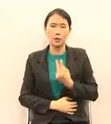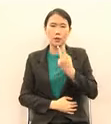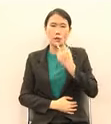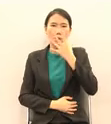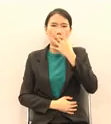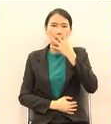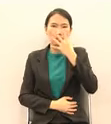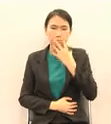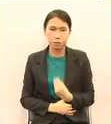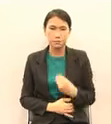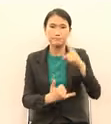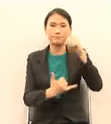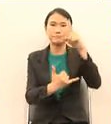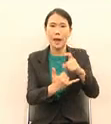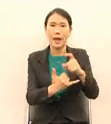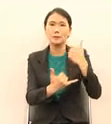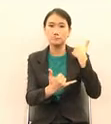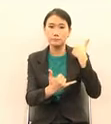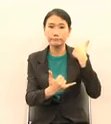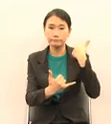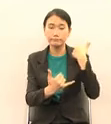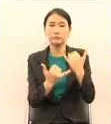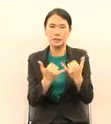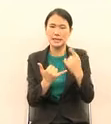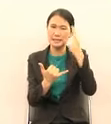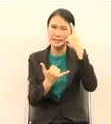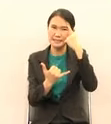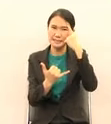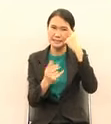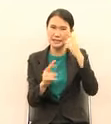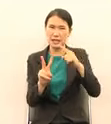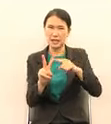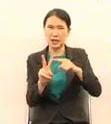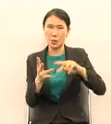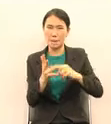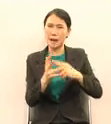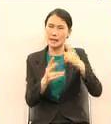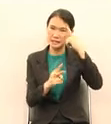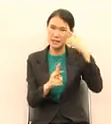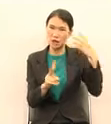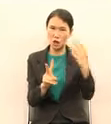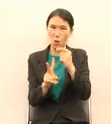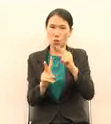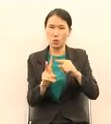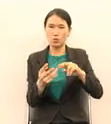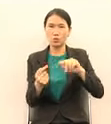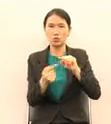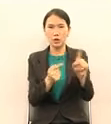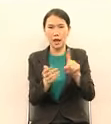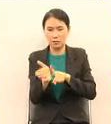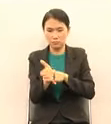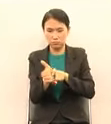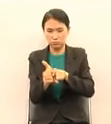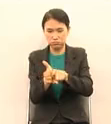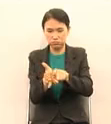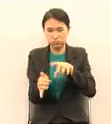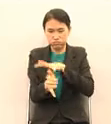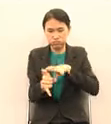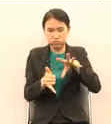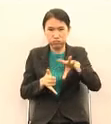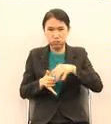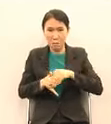และเป็นเหตุให้เสียชีวิตซึ่งตรงนี้เนี่ยเป็นอะไรที่มันเกิดขึ้นมาค่อนข้างเร็วจากตัวเชื้อซาโควี2นะ